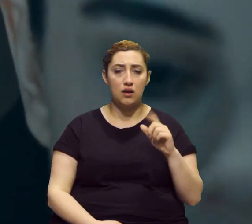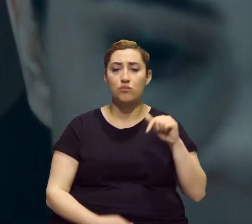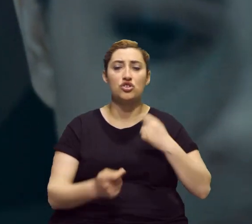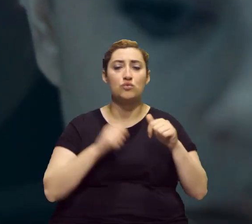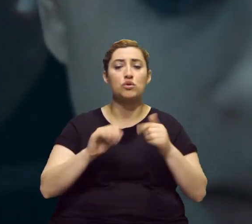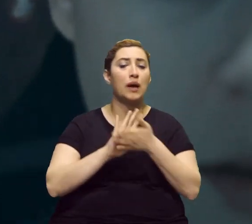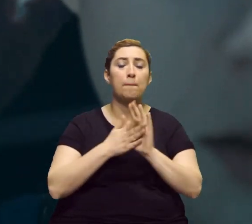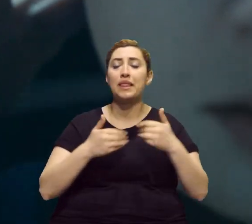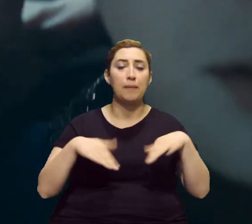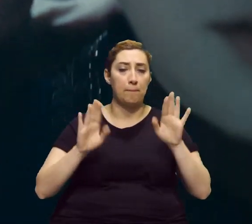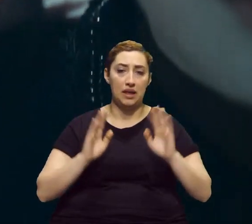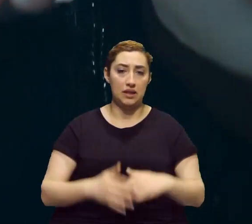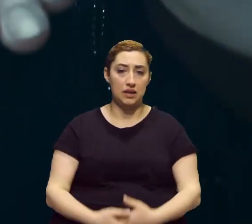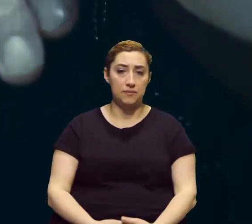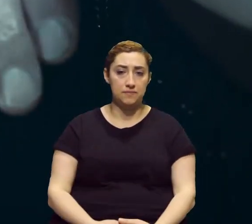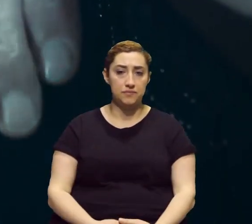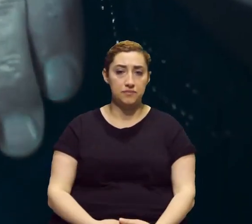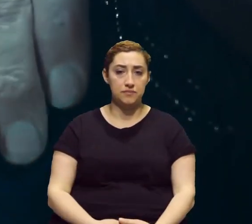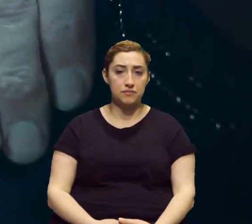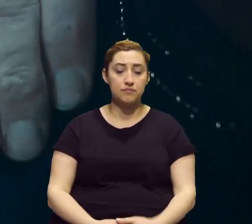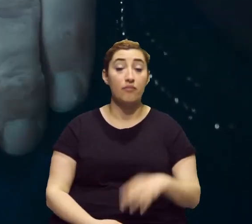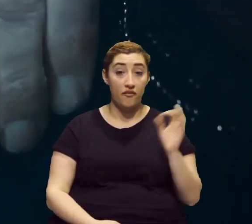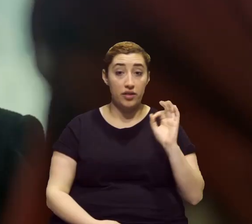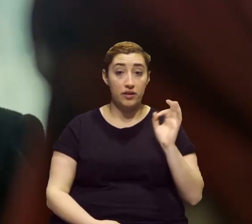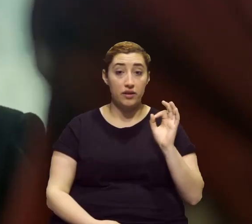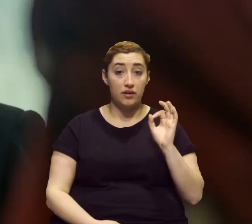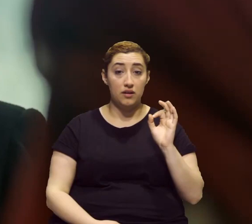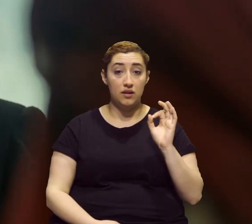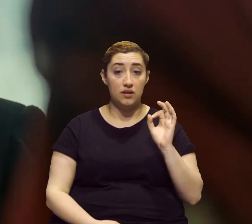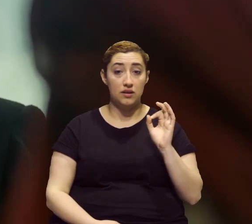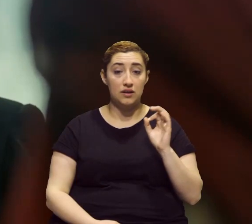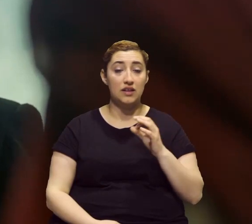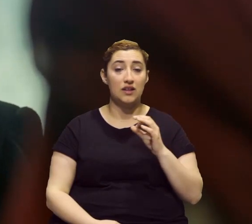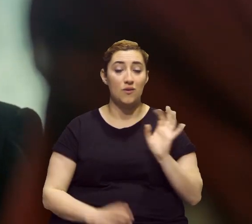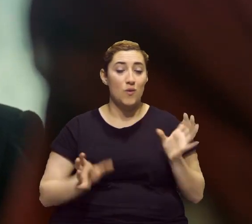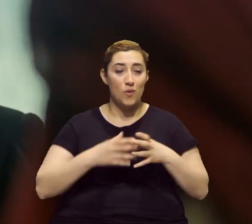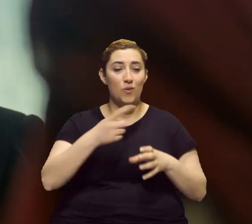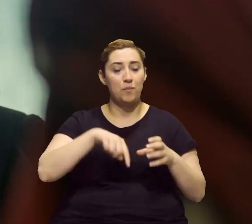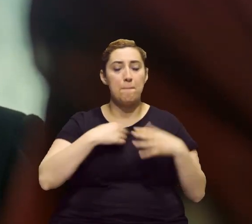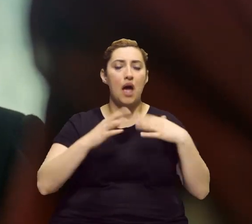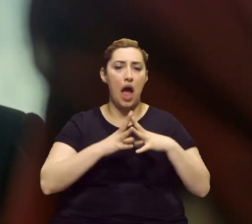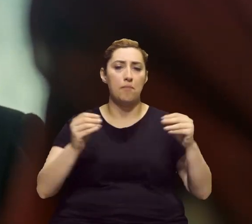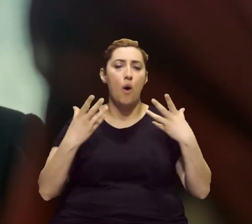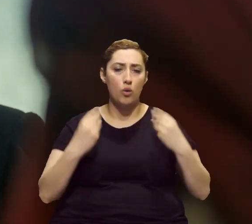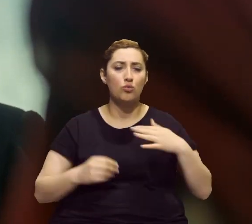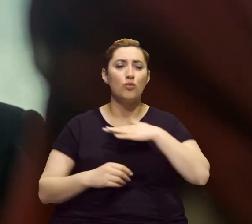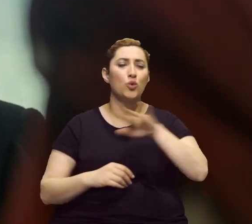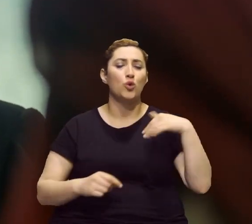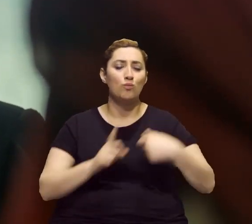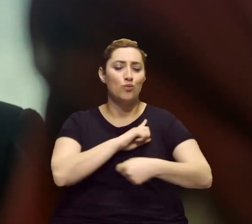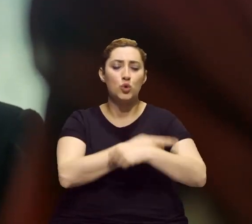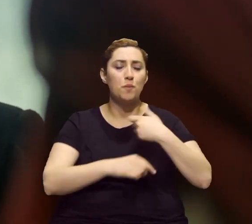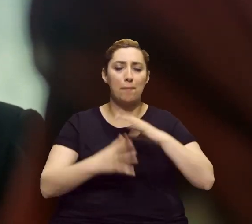Bu iş burada bitmedi. Evet. Şu an. Teşkilatımı kaybettim. Bütün